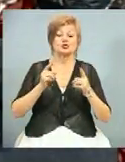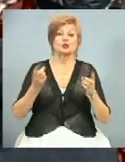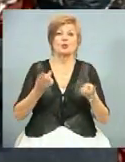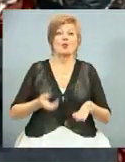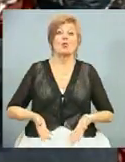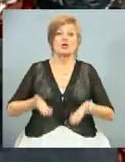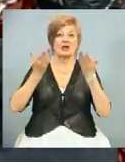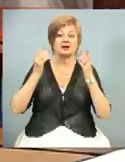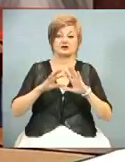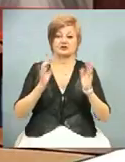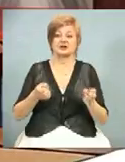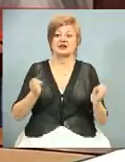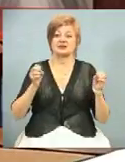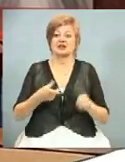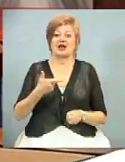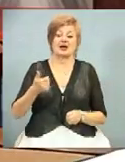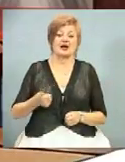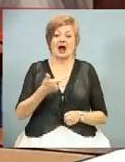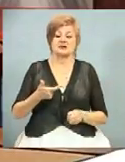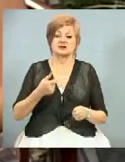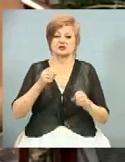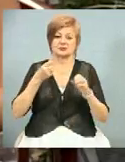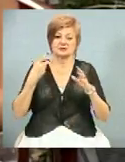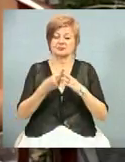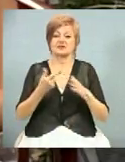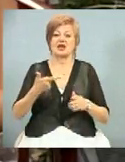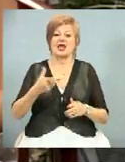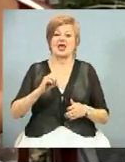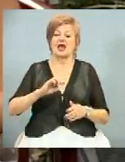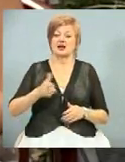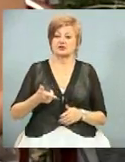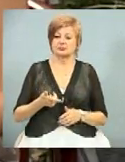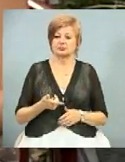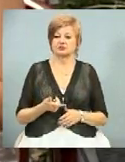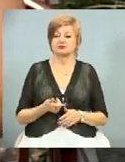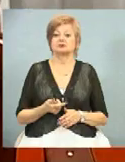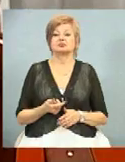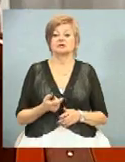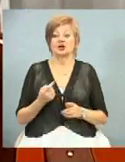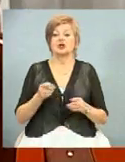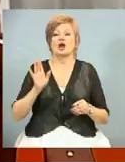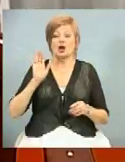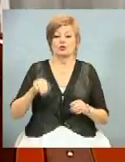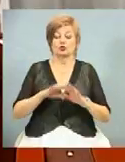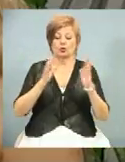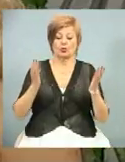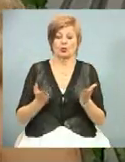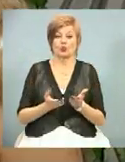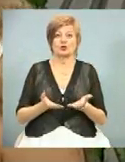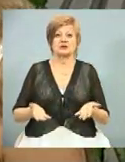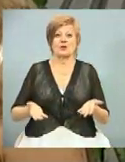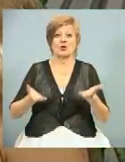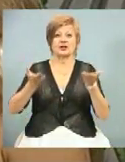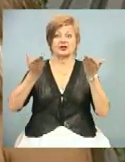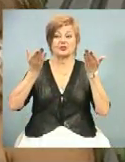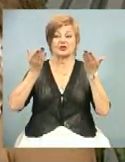повітря? Треба спеціальним газом їх надувати. Гелієм, так напевно? Так. І вони потім будуть не тільки у повітря